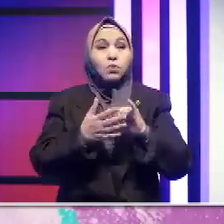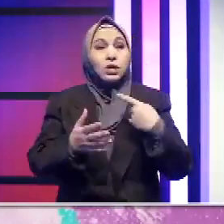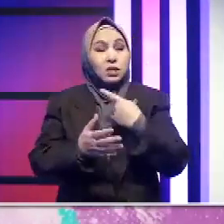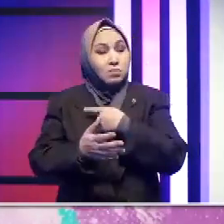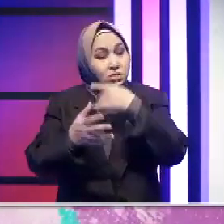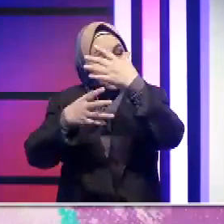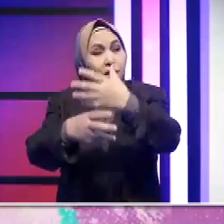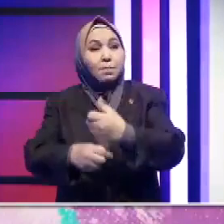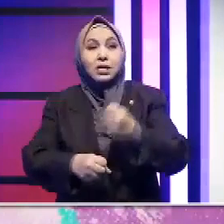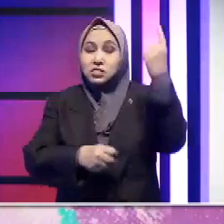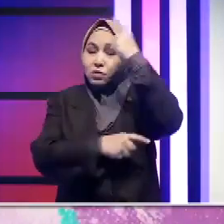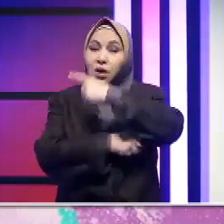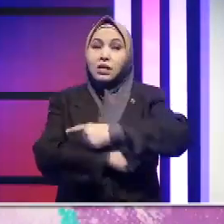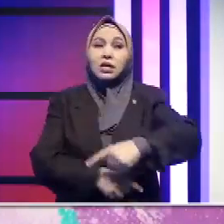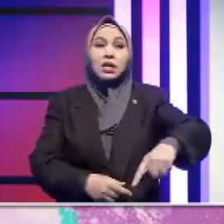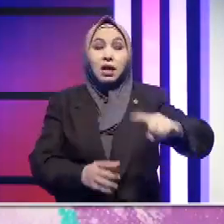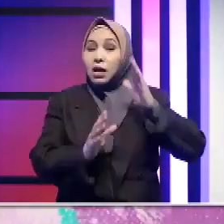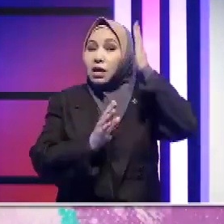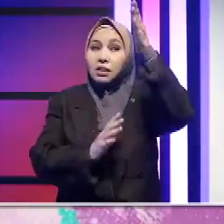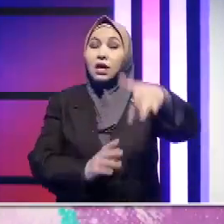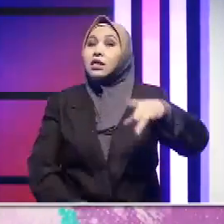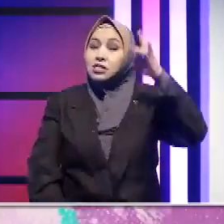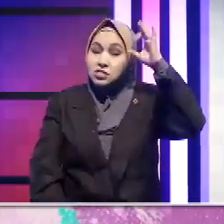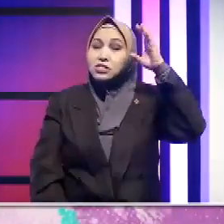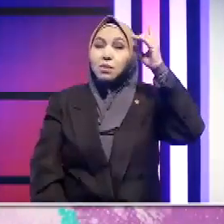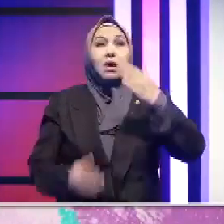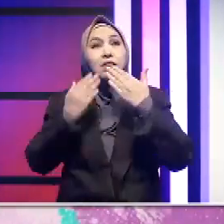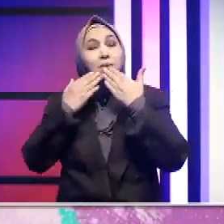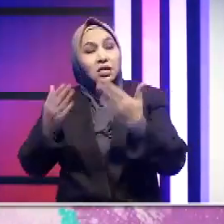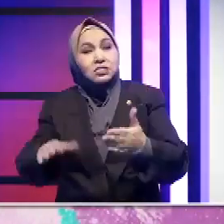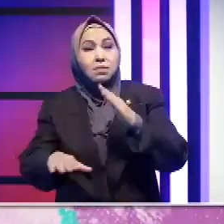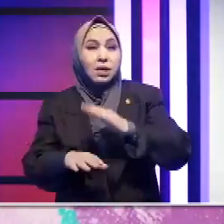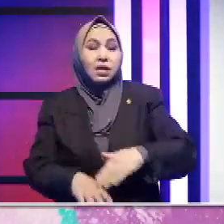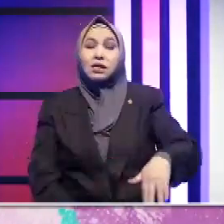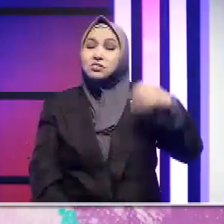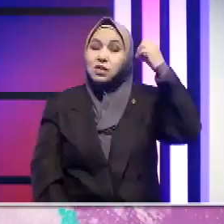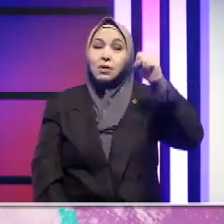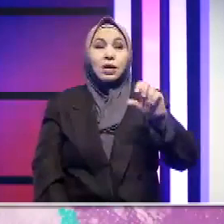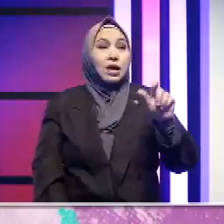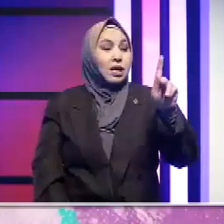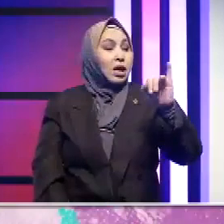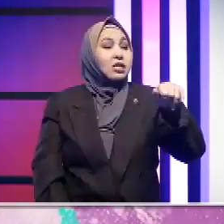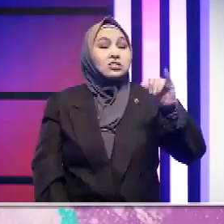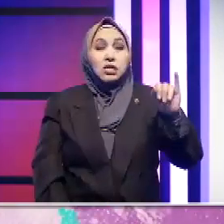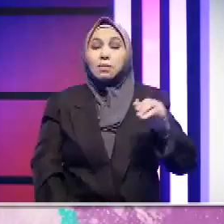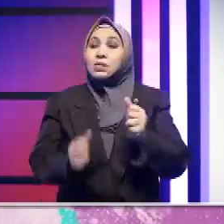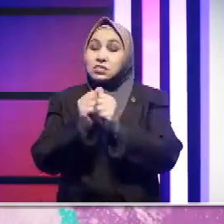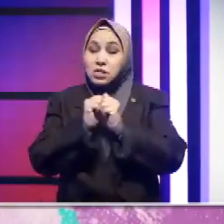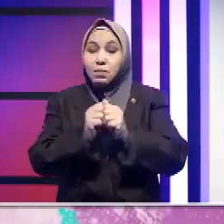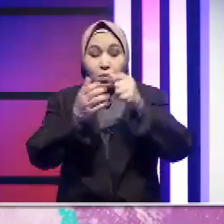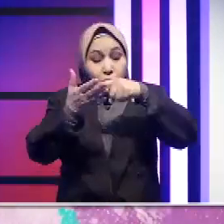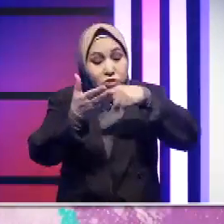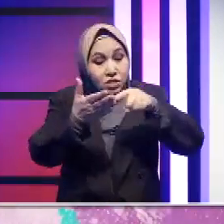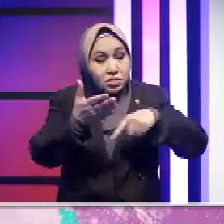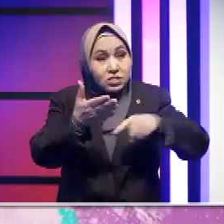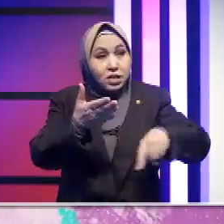Buatlah saatnya Nanti insya Allah jadi terima kasih pada Kyle hari ini dan untuk sesi ulang kaji